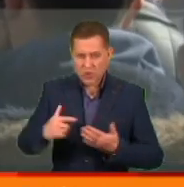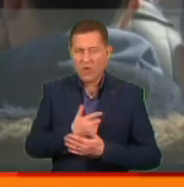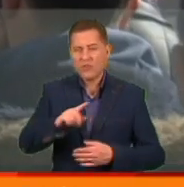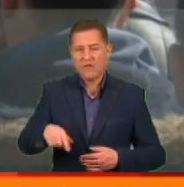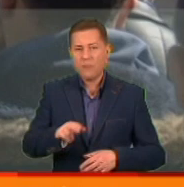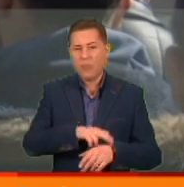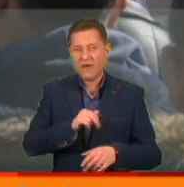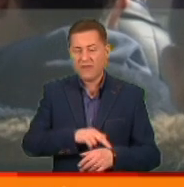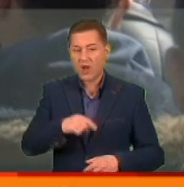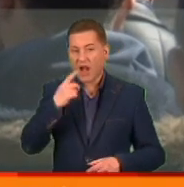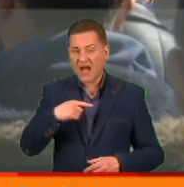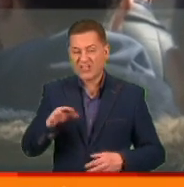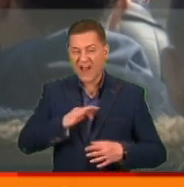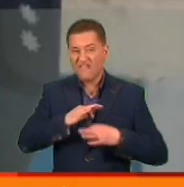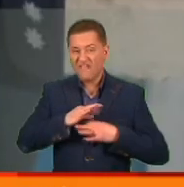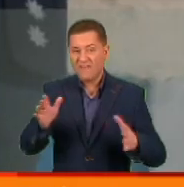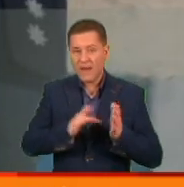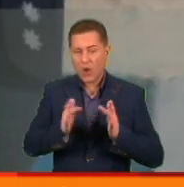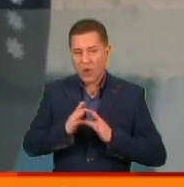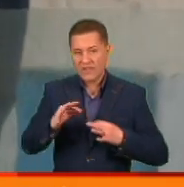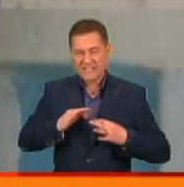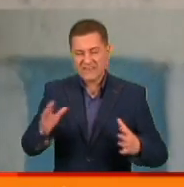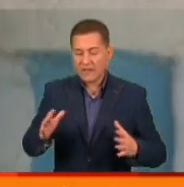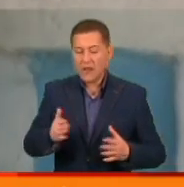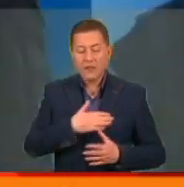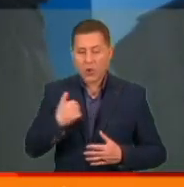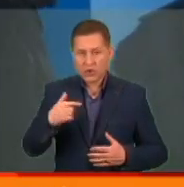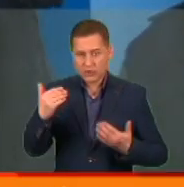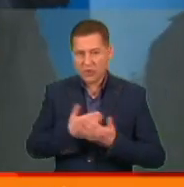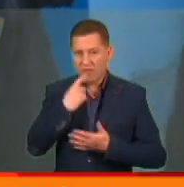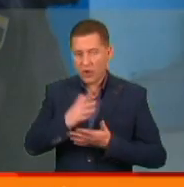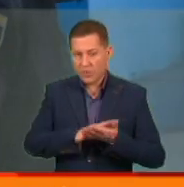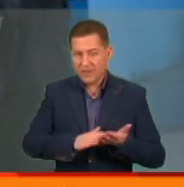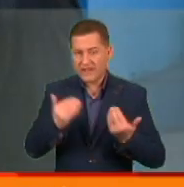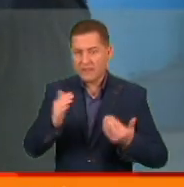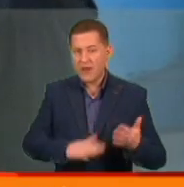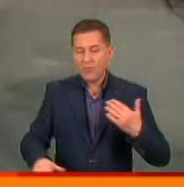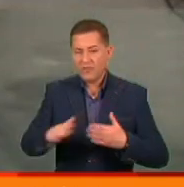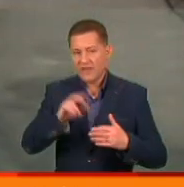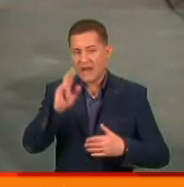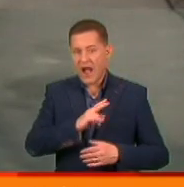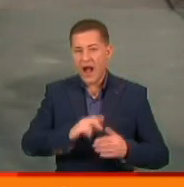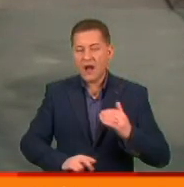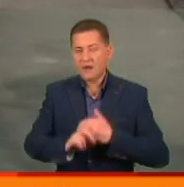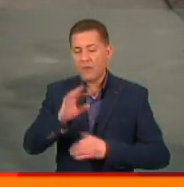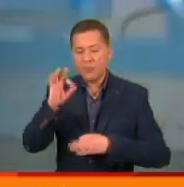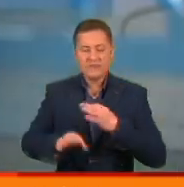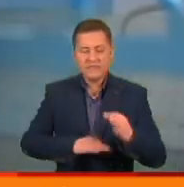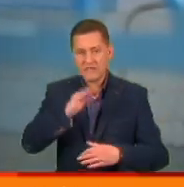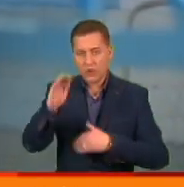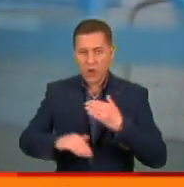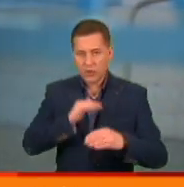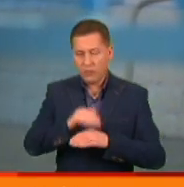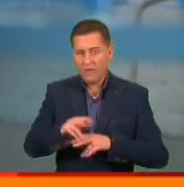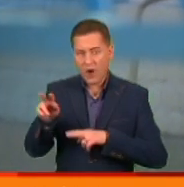правоохоронців. Бо, кажуть, у Великодні свята не хочуть нового кровопролиття. Тепер і подвір'я храму, і власне споруду цілодобово охороняють